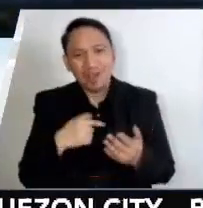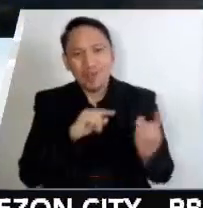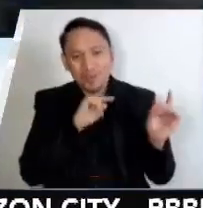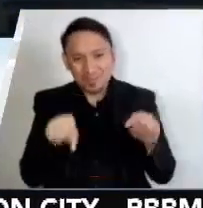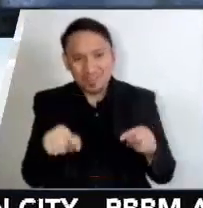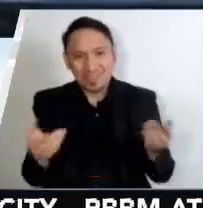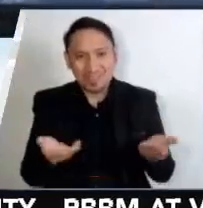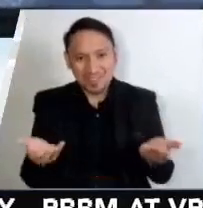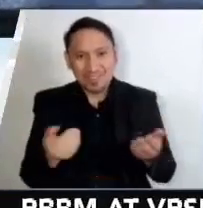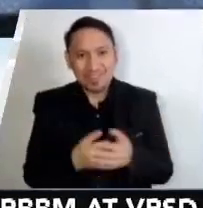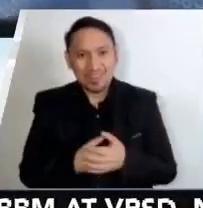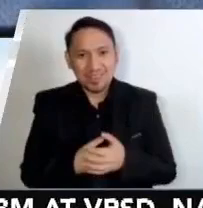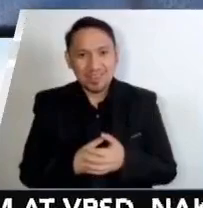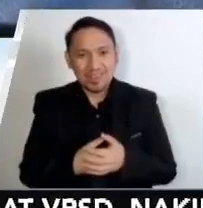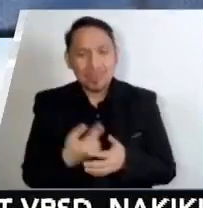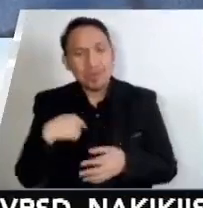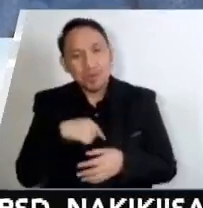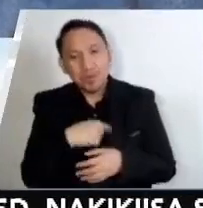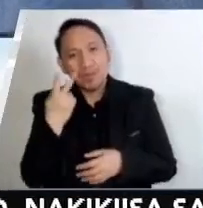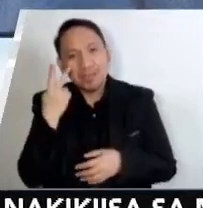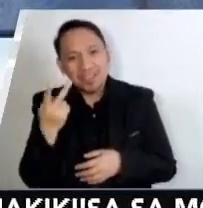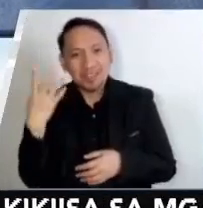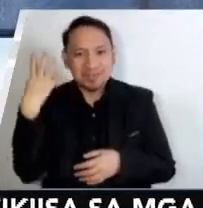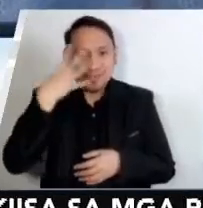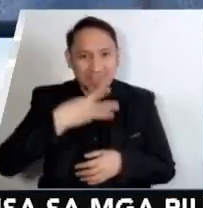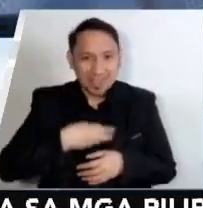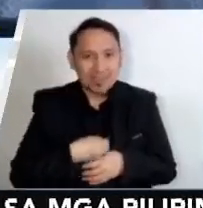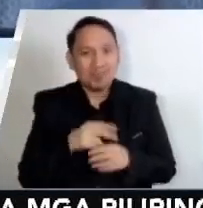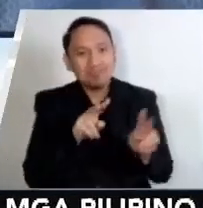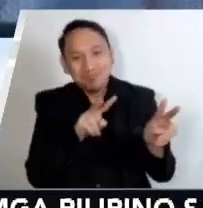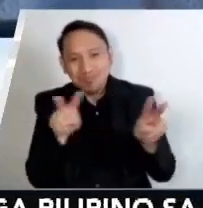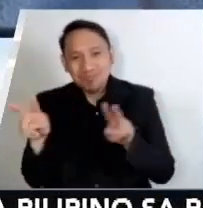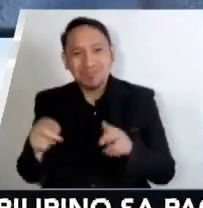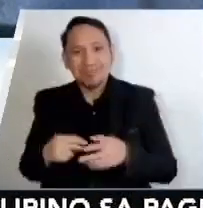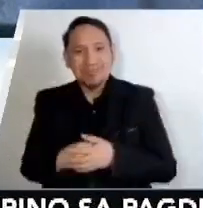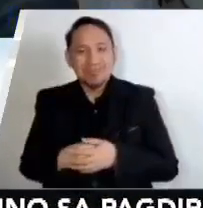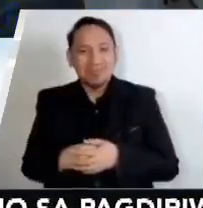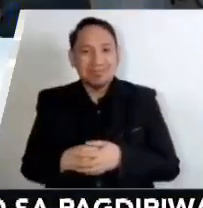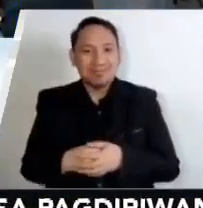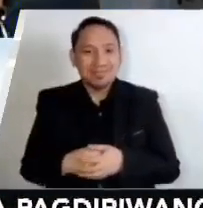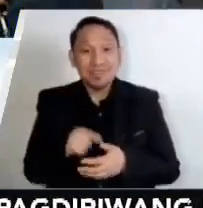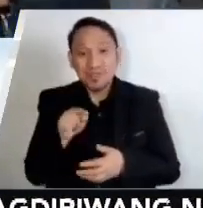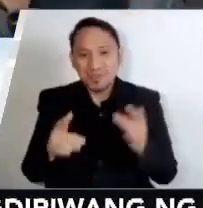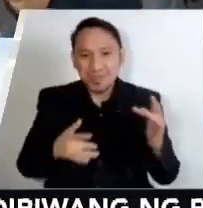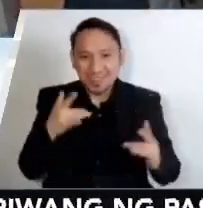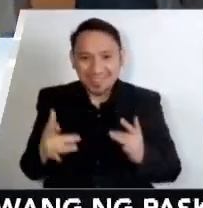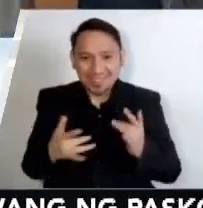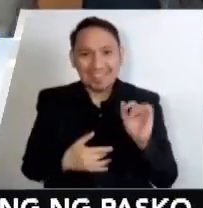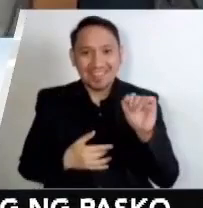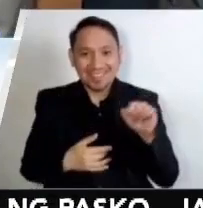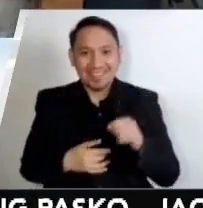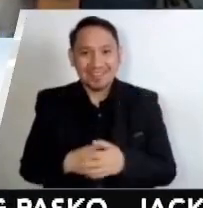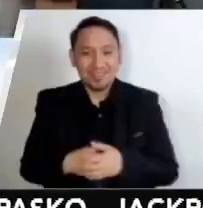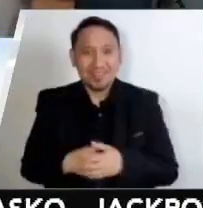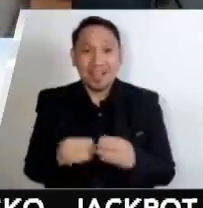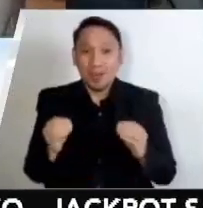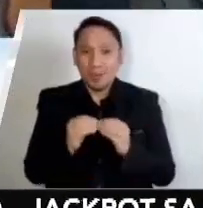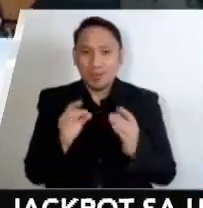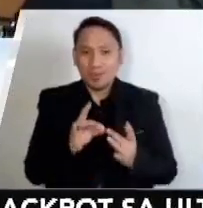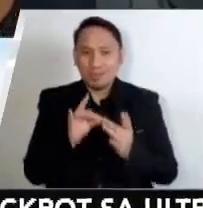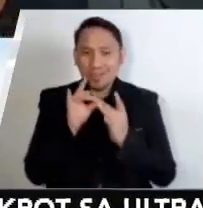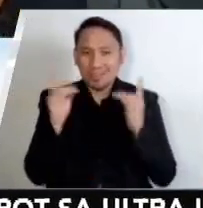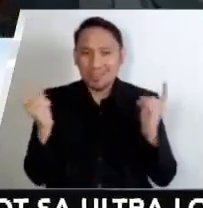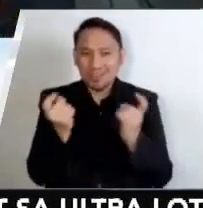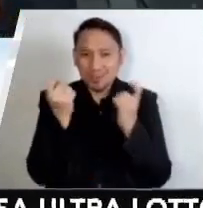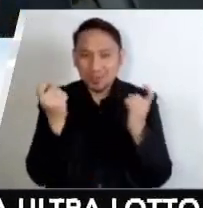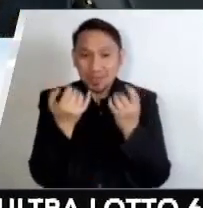kami makakita ng magandang tanawin. Super excited po kayo. Yes. Mas espesyal ang pagdiriwang dahil ngayon lang ulit nakauwi